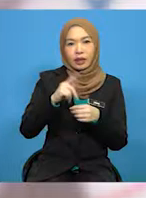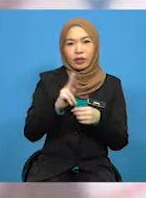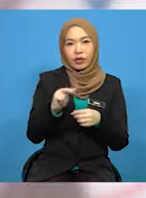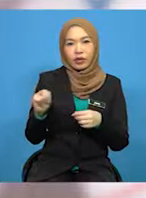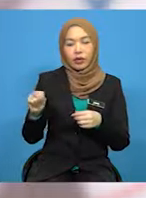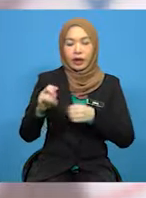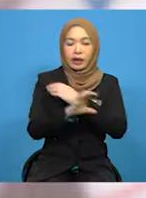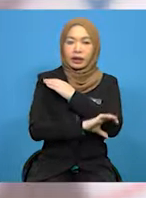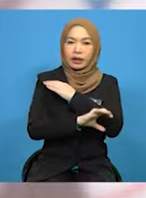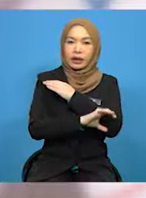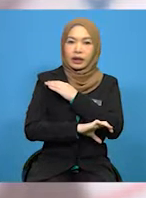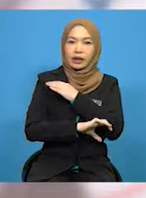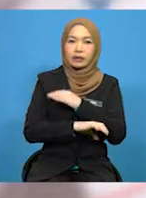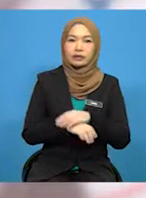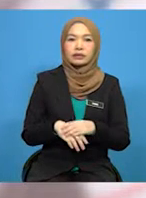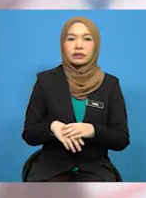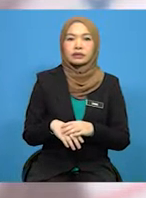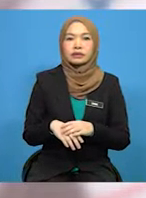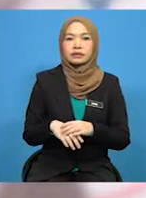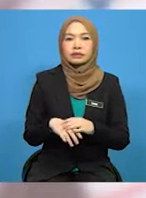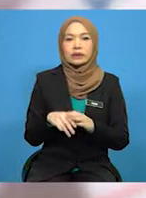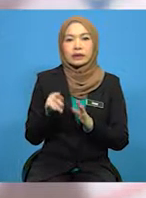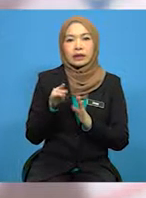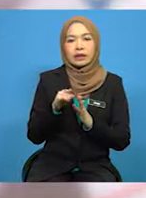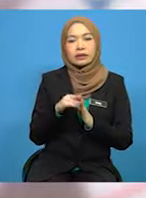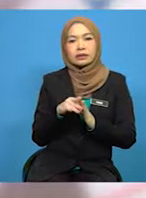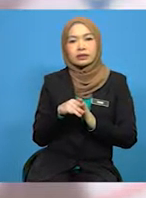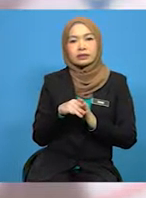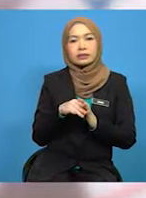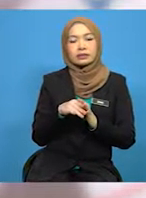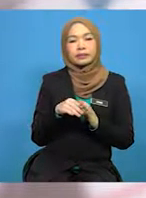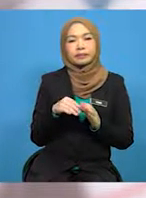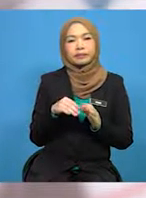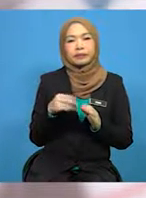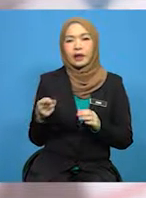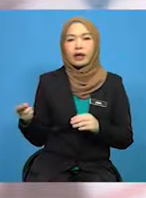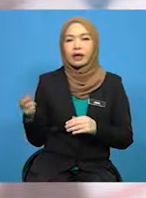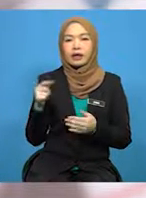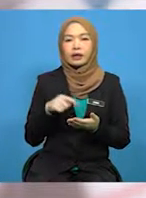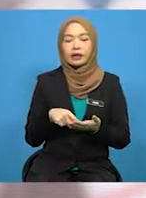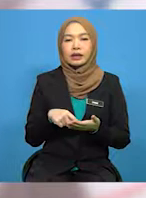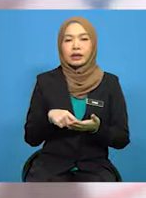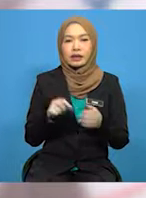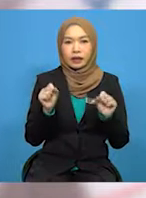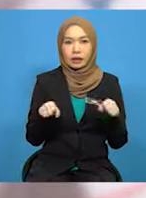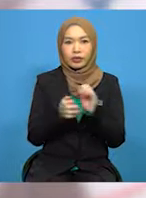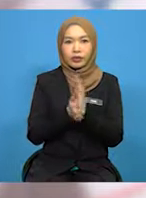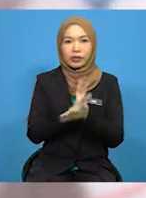keluaran negara sebenar. Hal ini telah mengakibatkan pendapatan